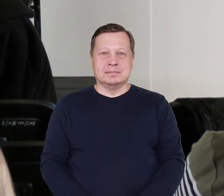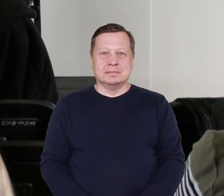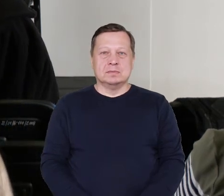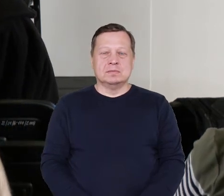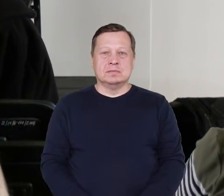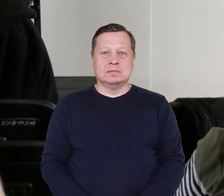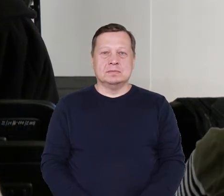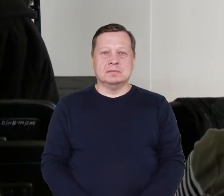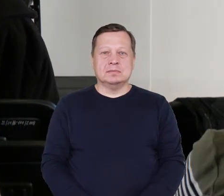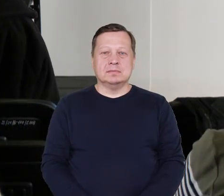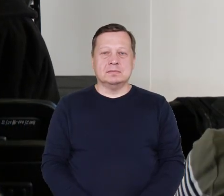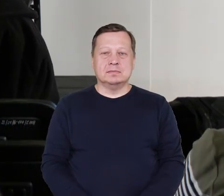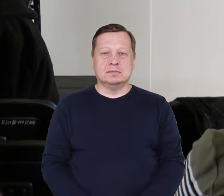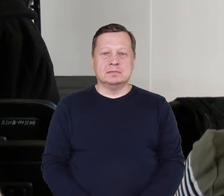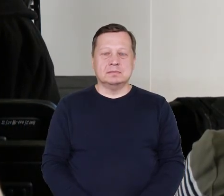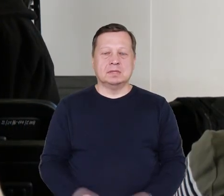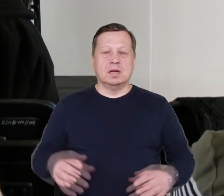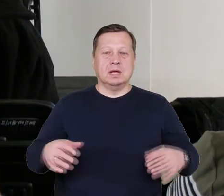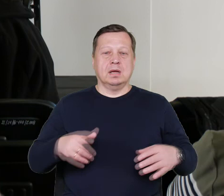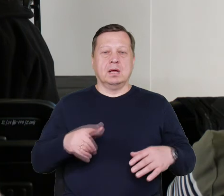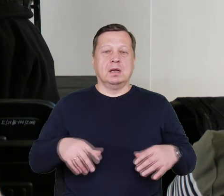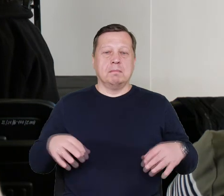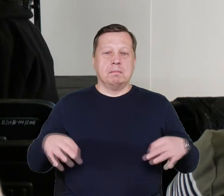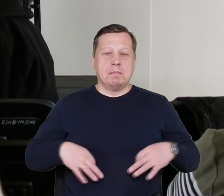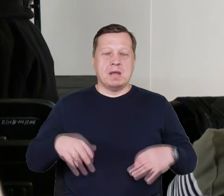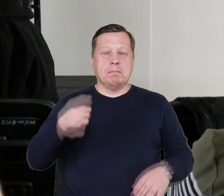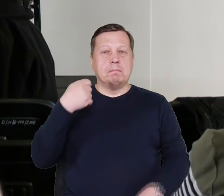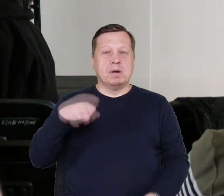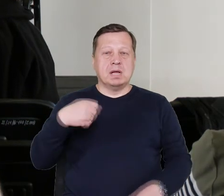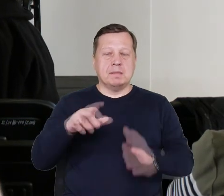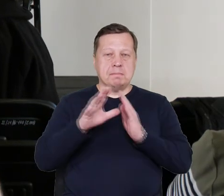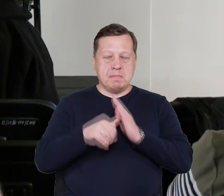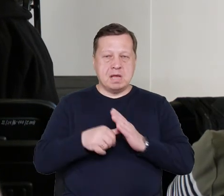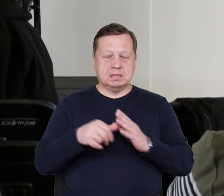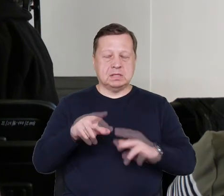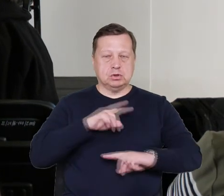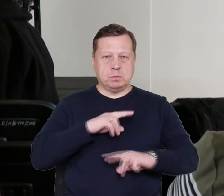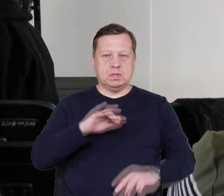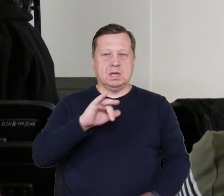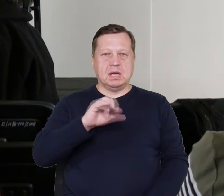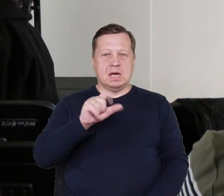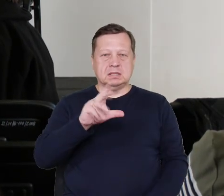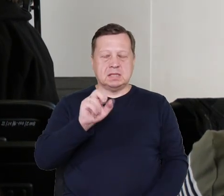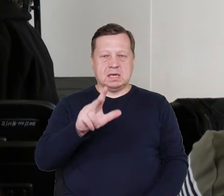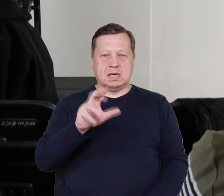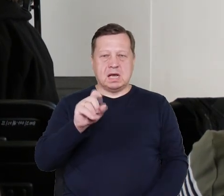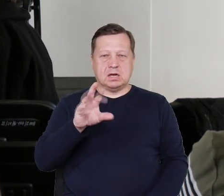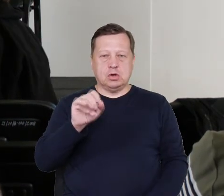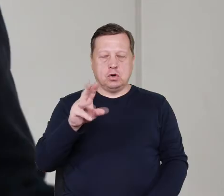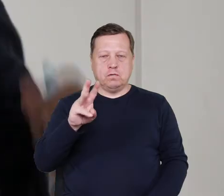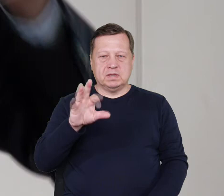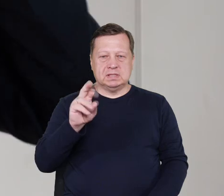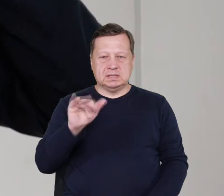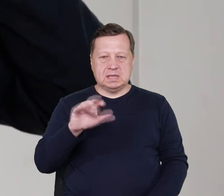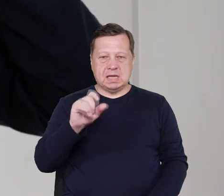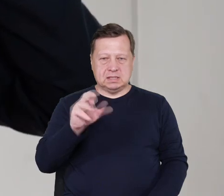pan prezydent Jacek Karnowski dzień dobry Dzień dobry państwu Ja